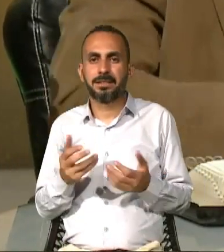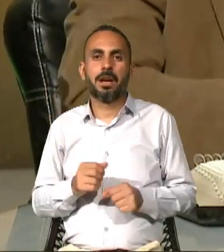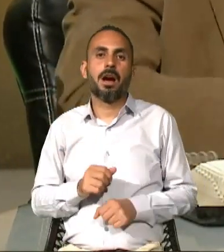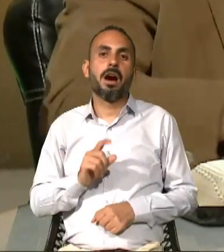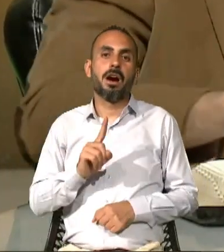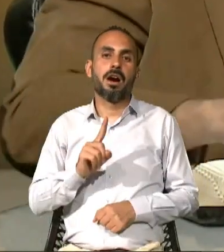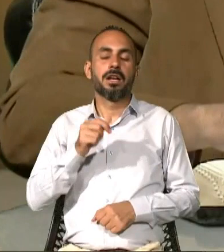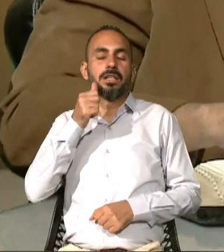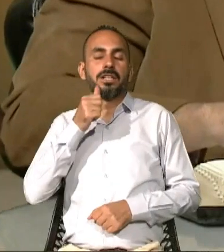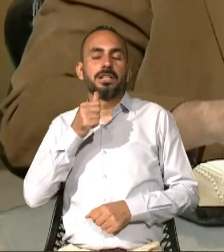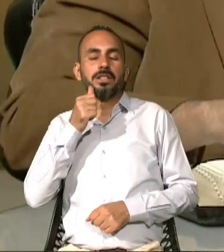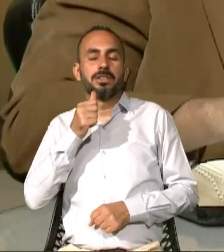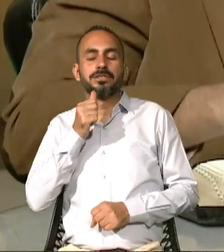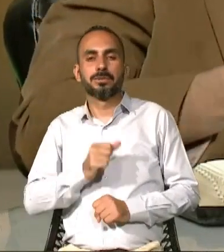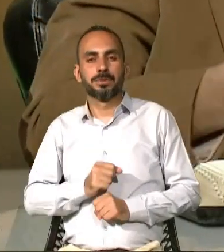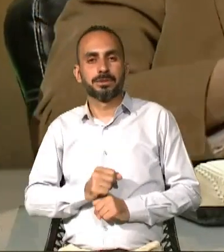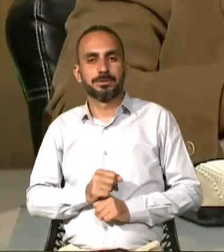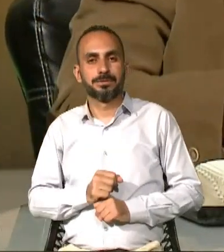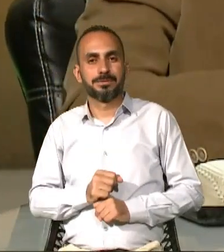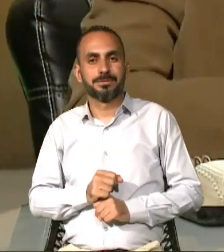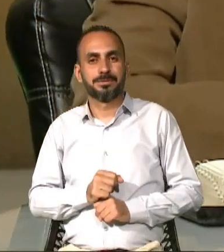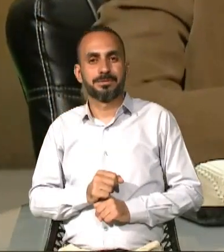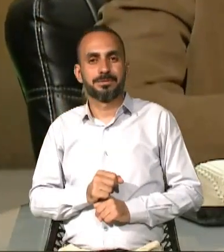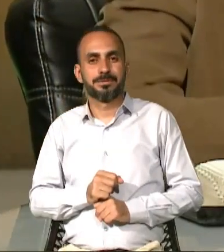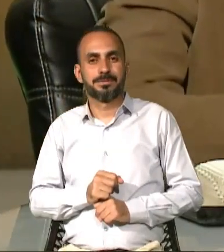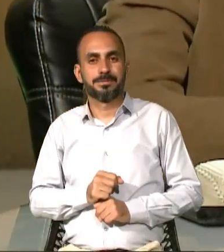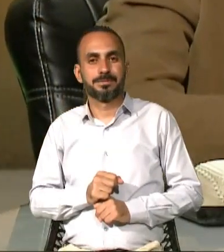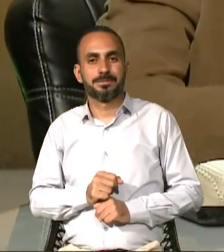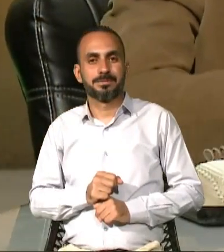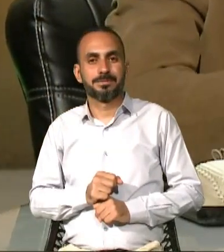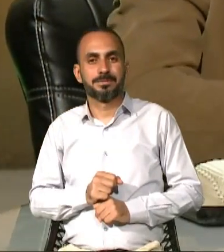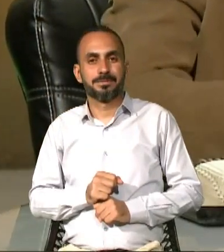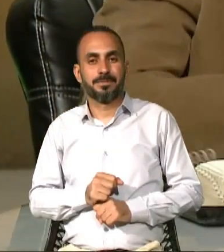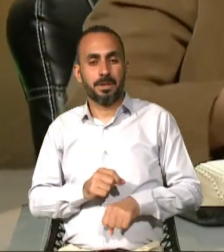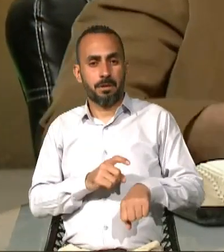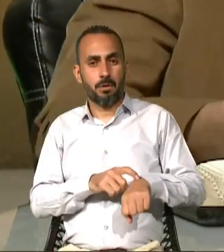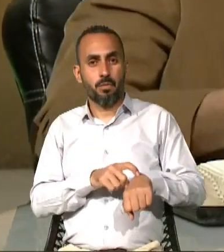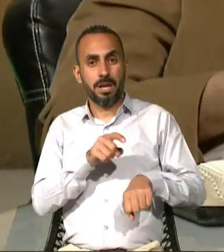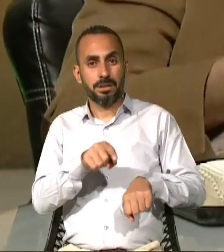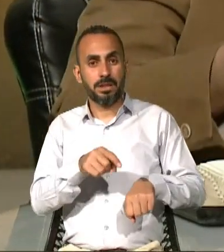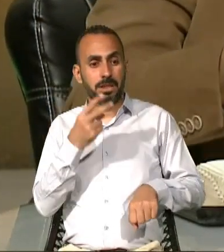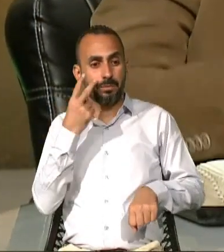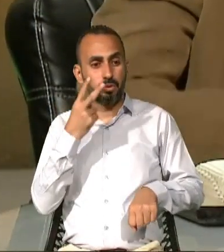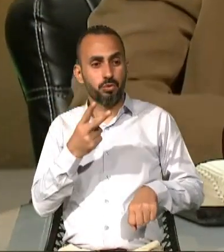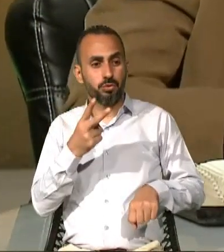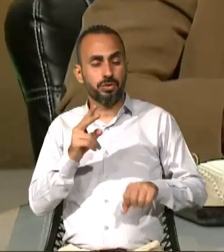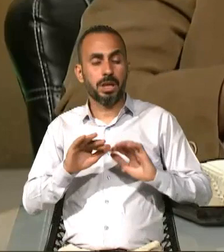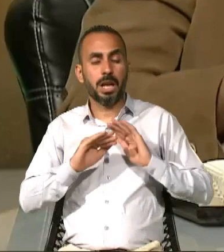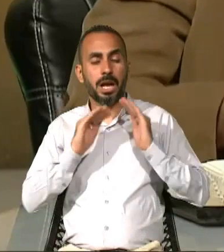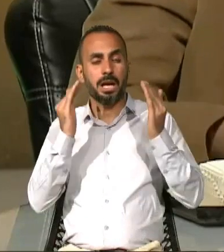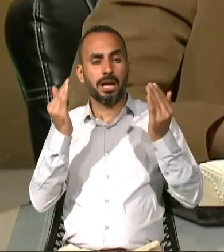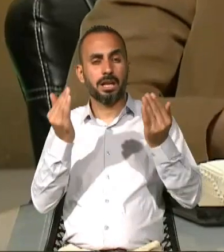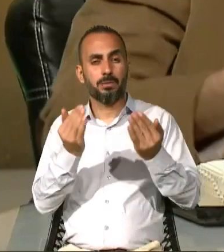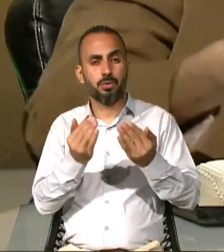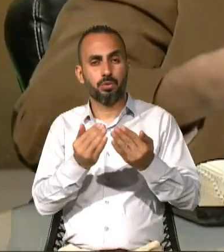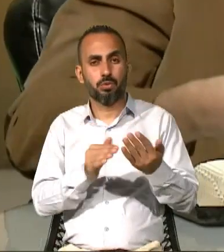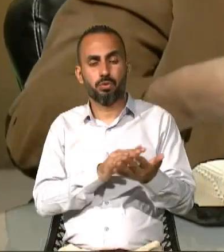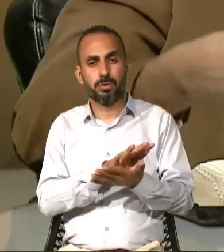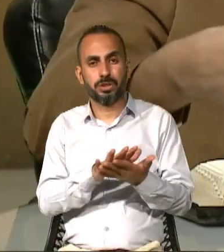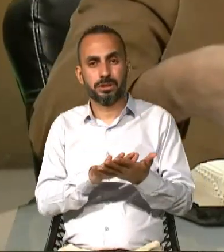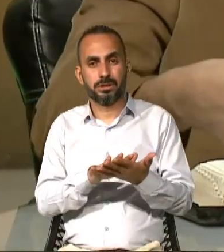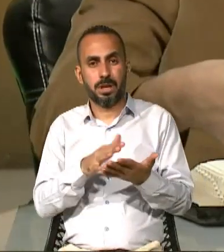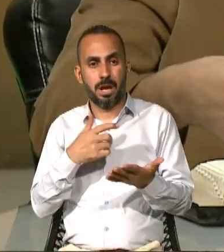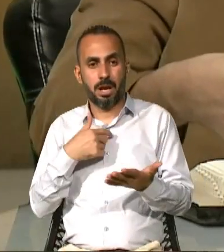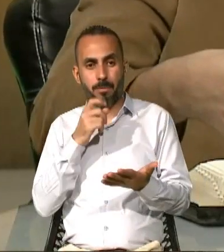ان ابقى في الاحداث دي انا عندي حاجه جميله اسمها صبر. بقول لقلبي يا جرجس